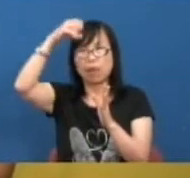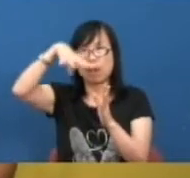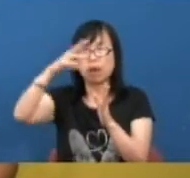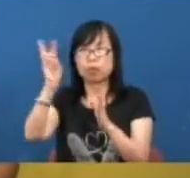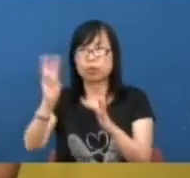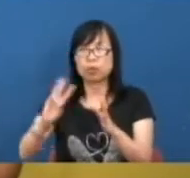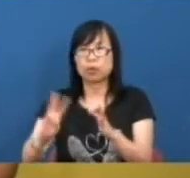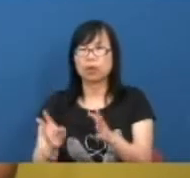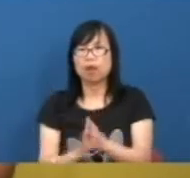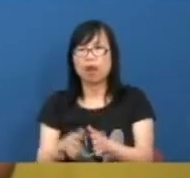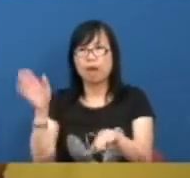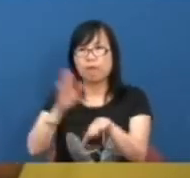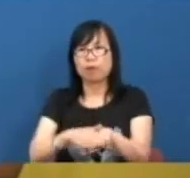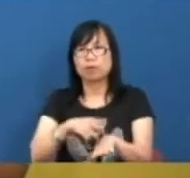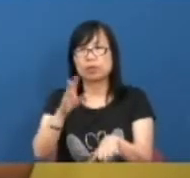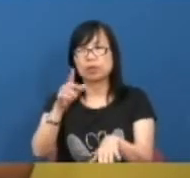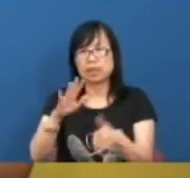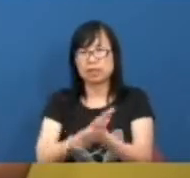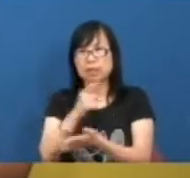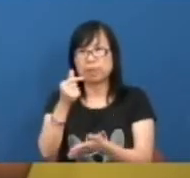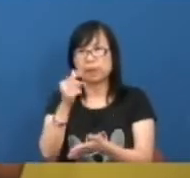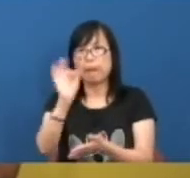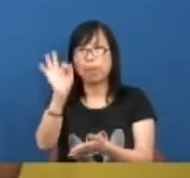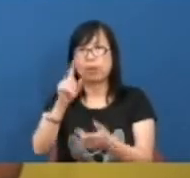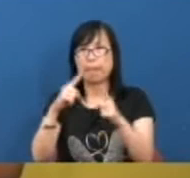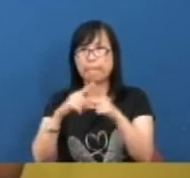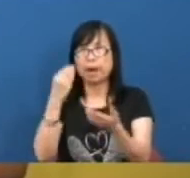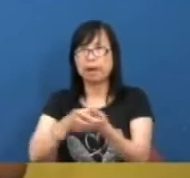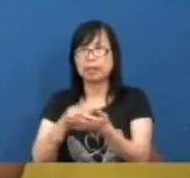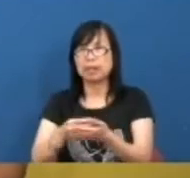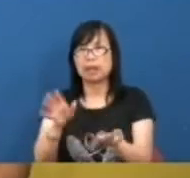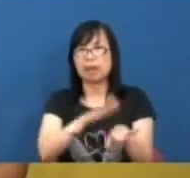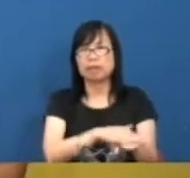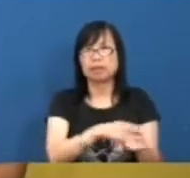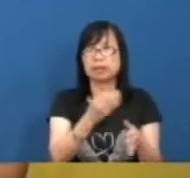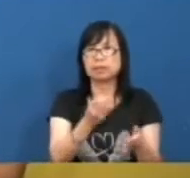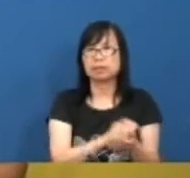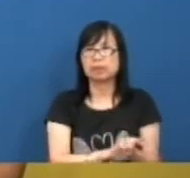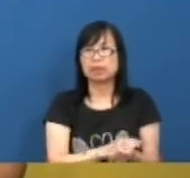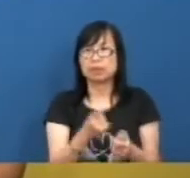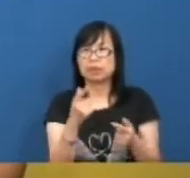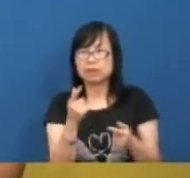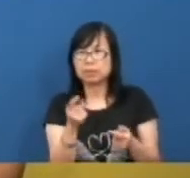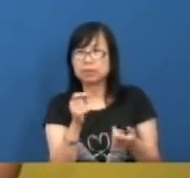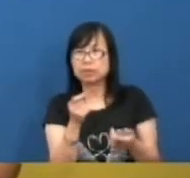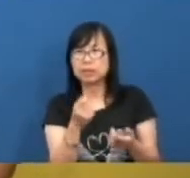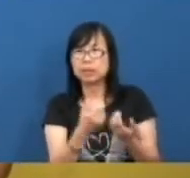咁啊丟低咗10年冇人買。咁後屘咧就剩翻300多個單位咧，就悉數咧就哇排曬長龍啊！即